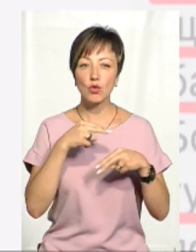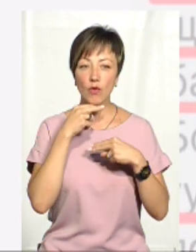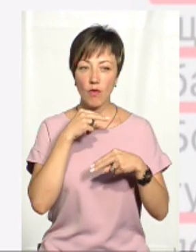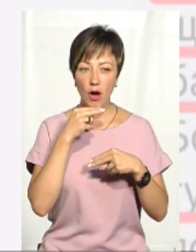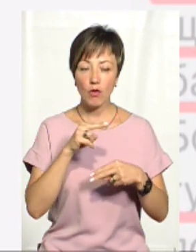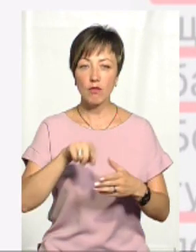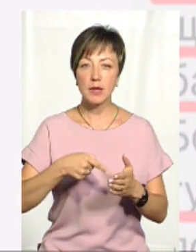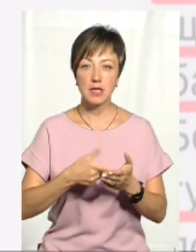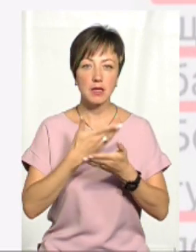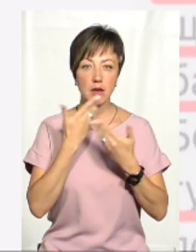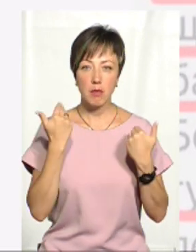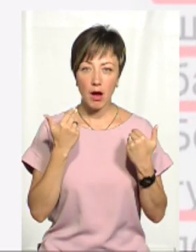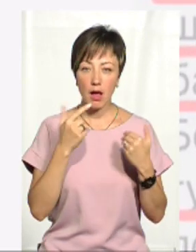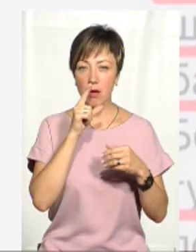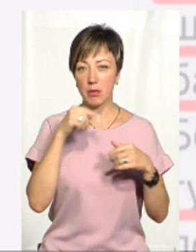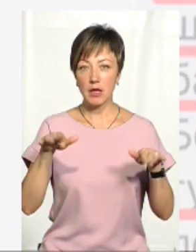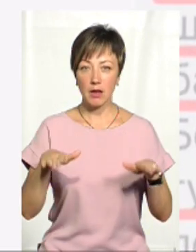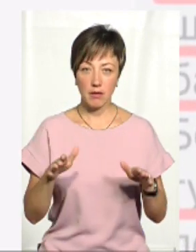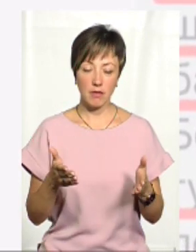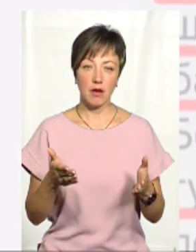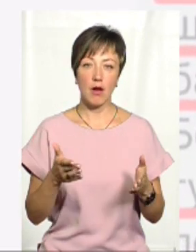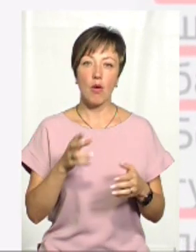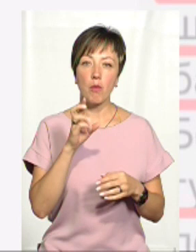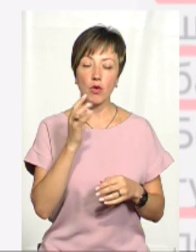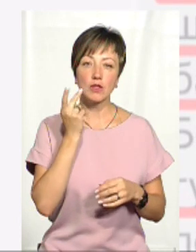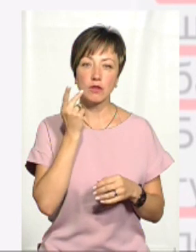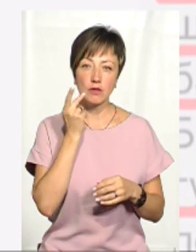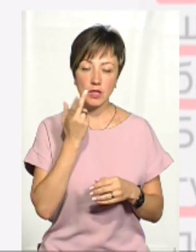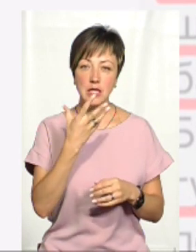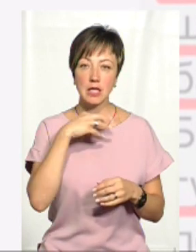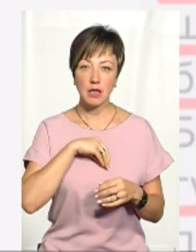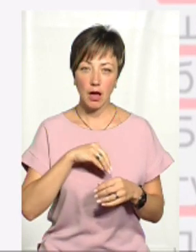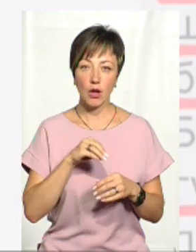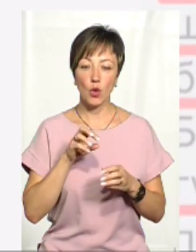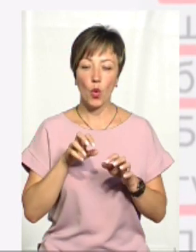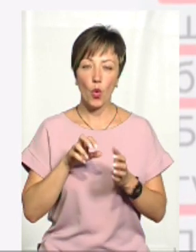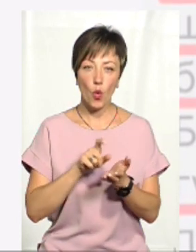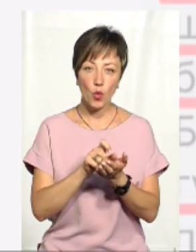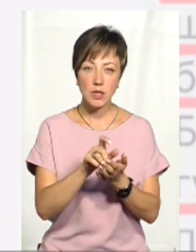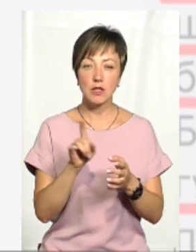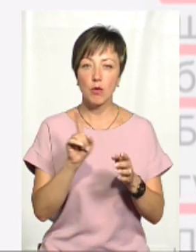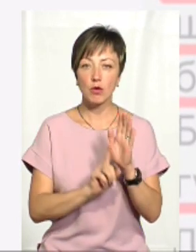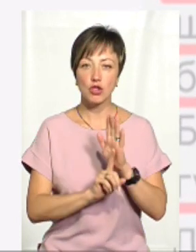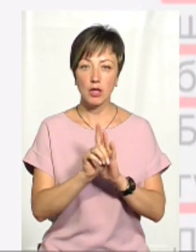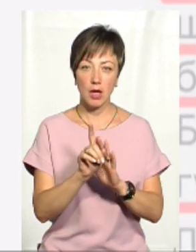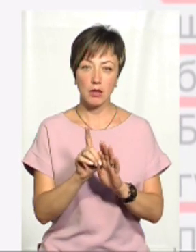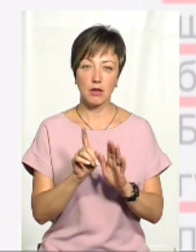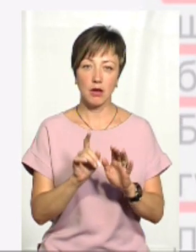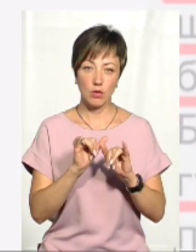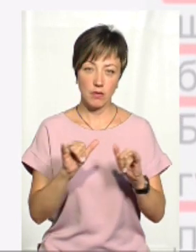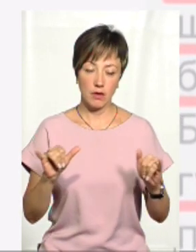увагу на те, що в місті немає птахів, банально горобців, бо зазвичай вони з'їдають гусень ще до того, як вона починає